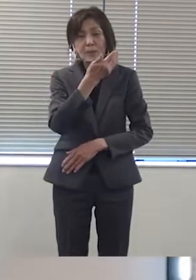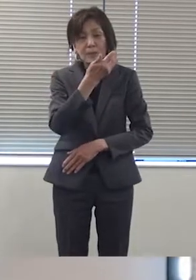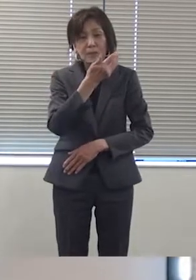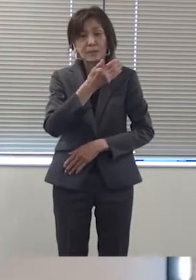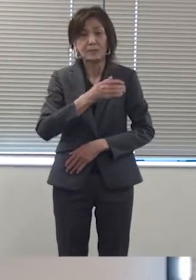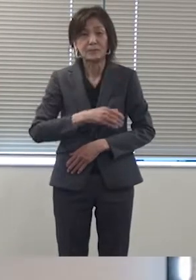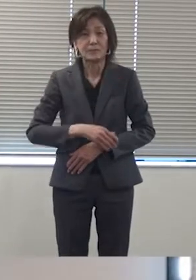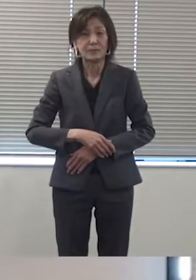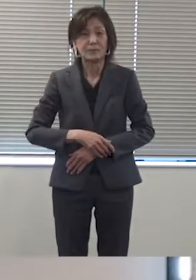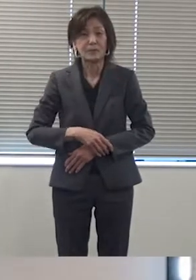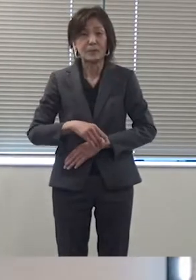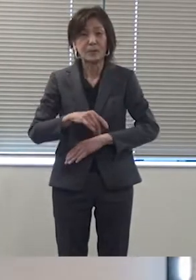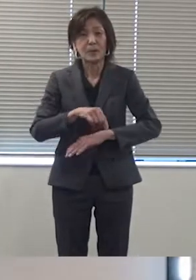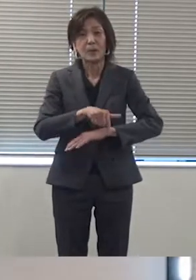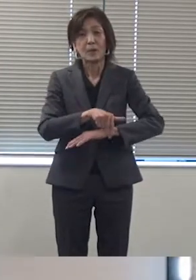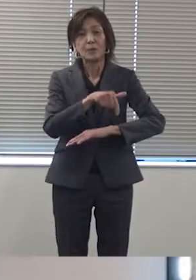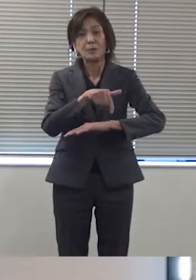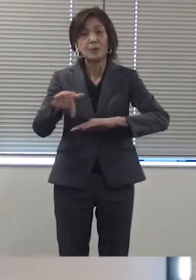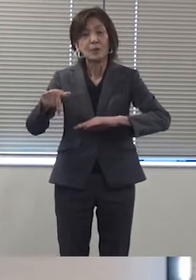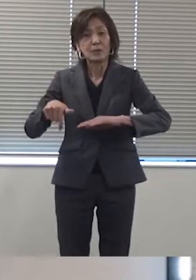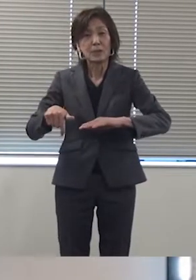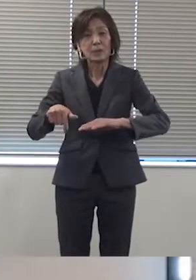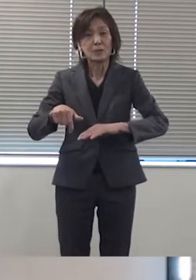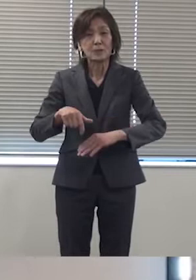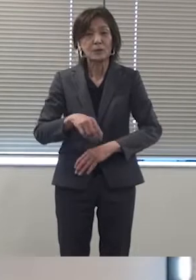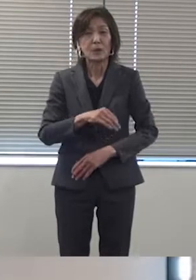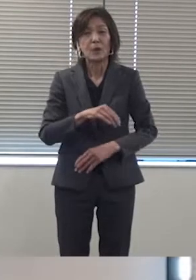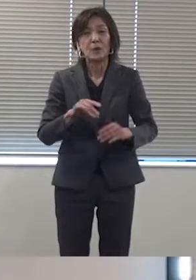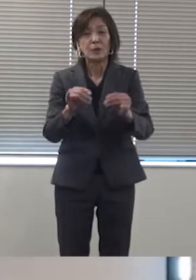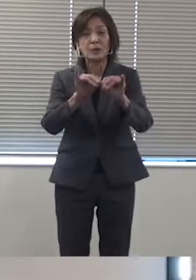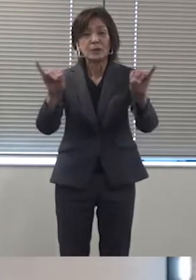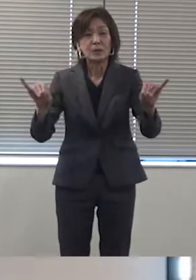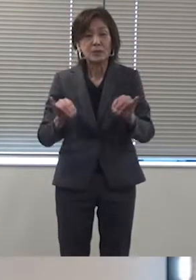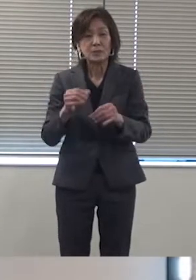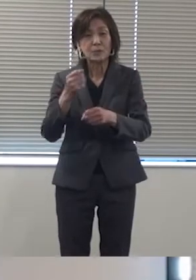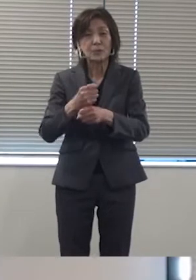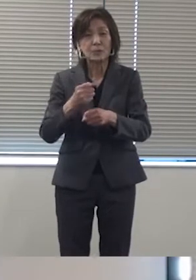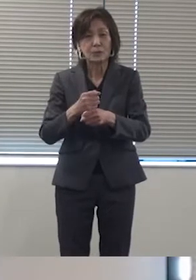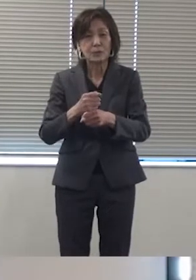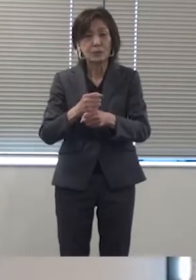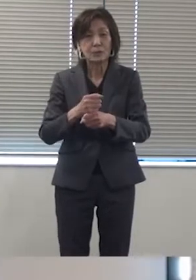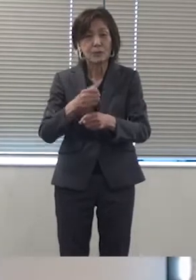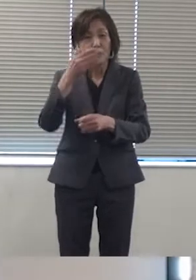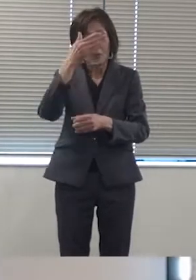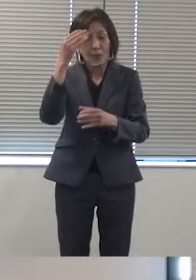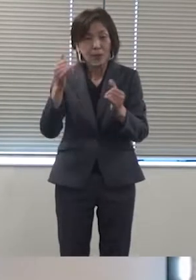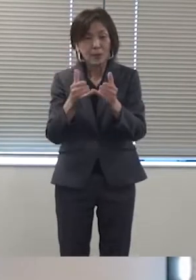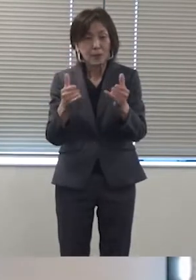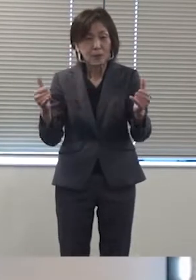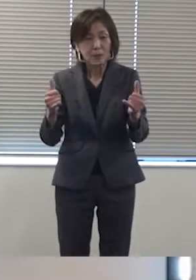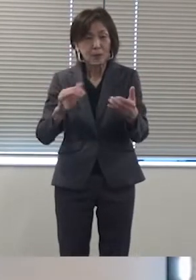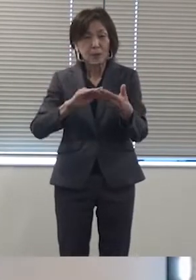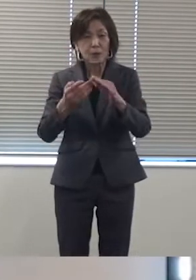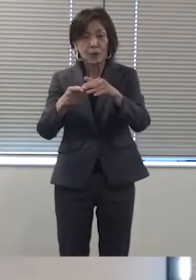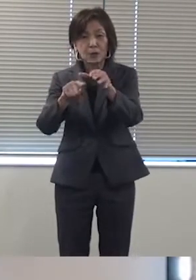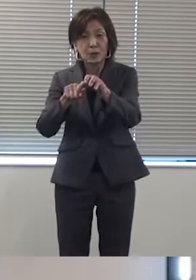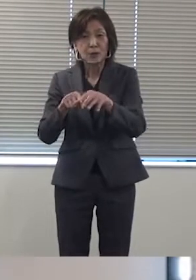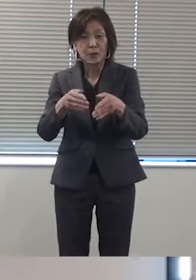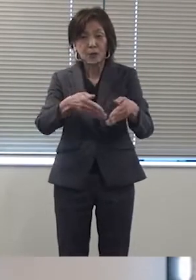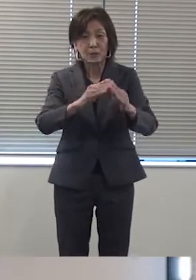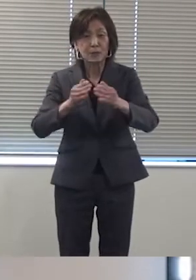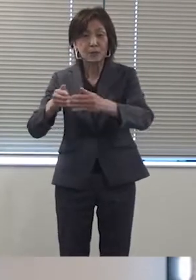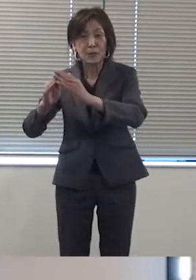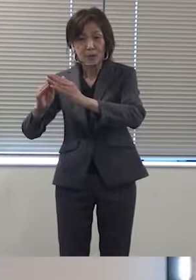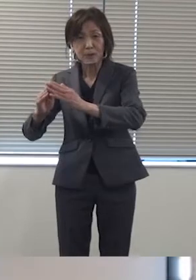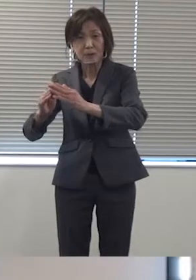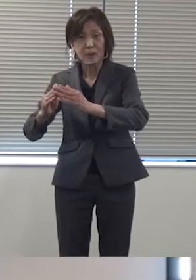ますので、若手の職員を中心として町内のプロジェクトチームを立ち上げて、実際の受援計画、どういうものを